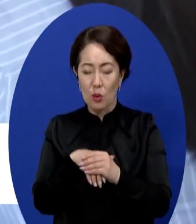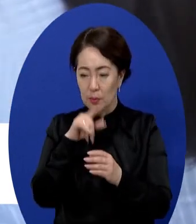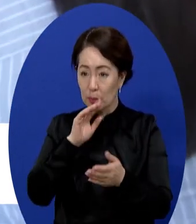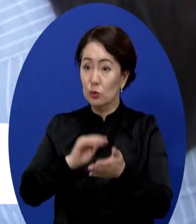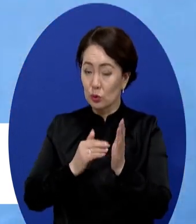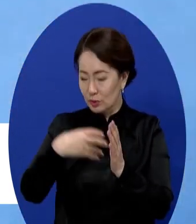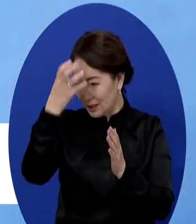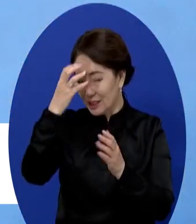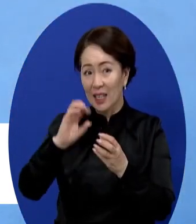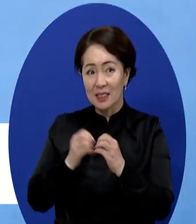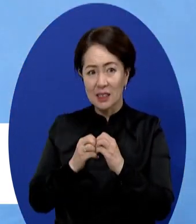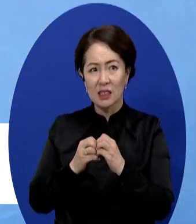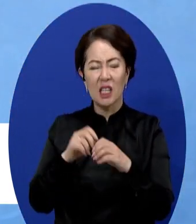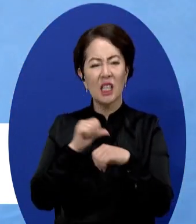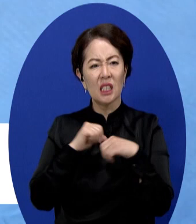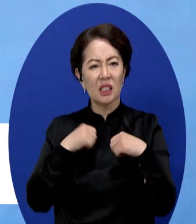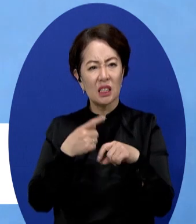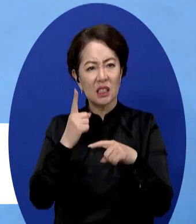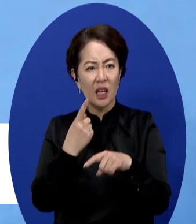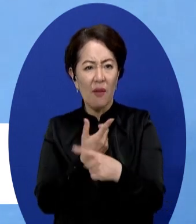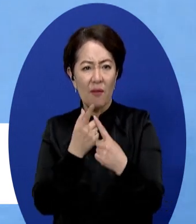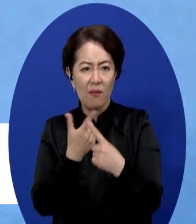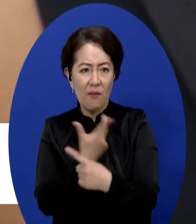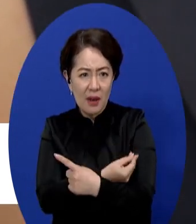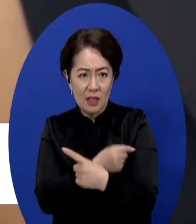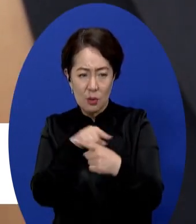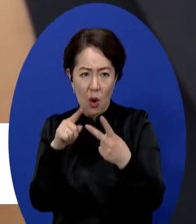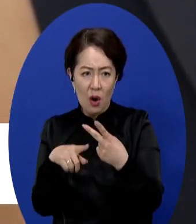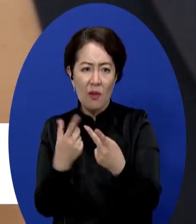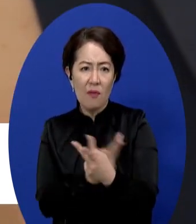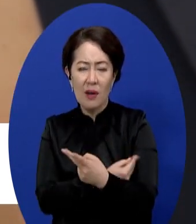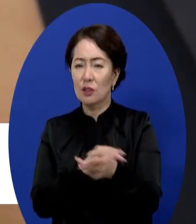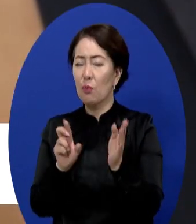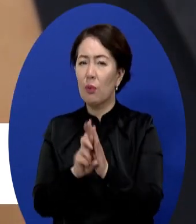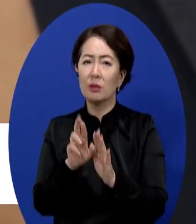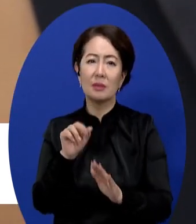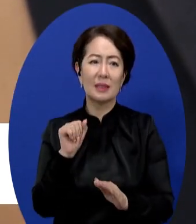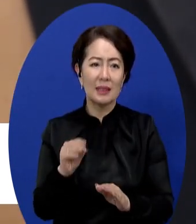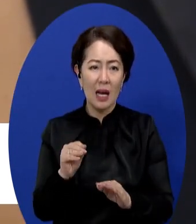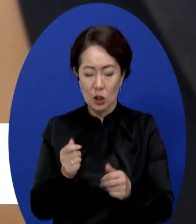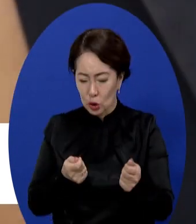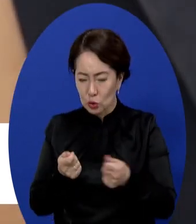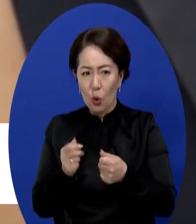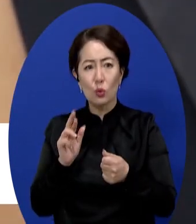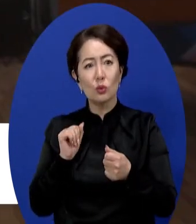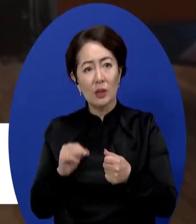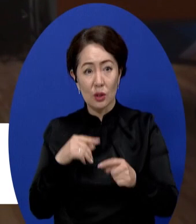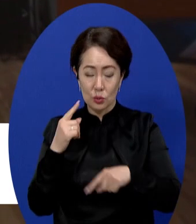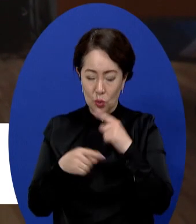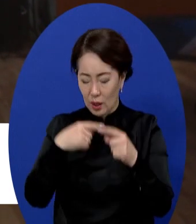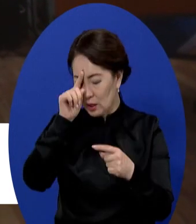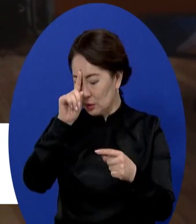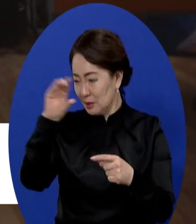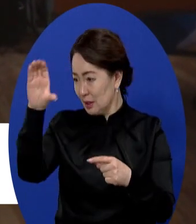За иргэдийн хувьд вакцины 2-р тунгаа хийлгэх боломжийг хэрхэн бүрдүүлэх, ямар зохицуултыг хийх талаар эрүүл мэндийн сайд